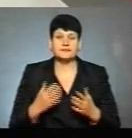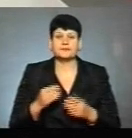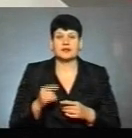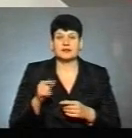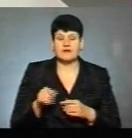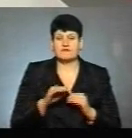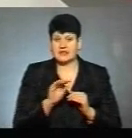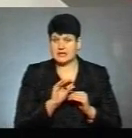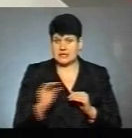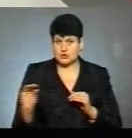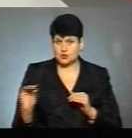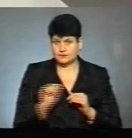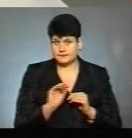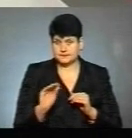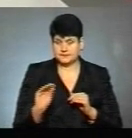внизу, що